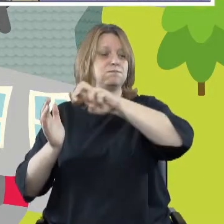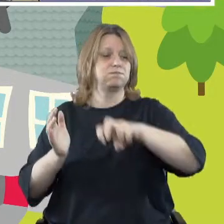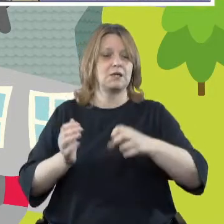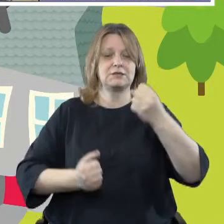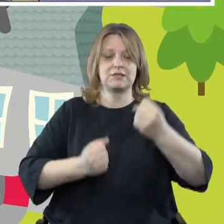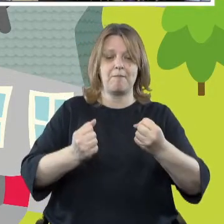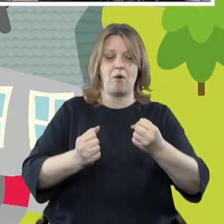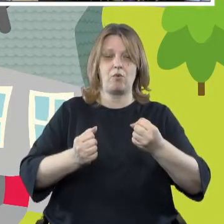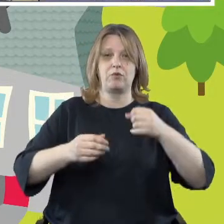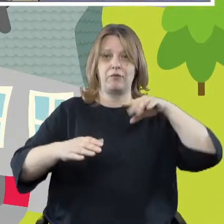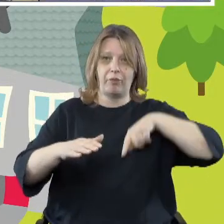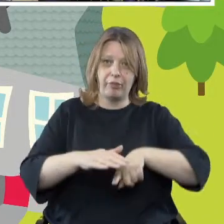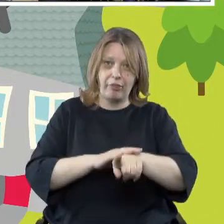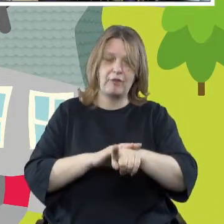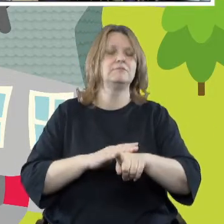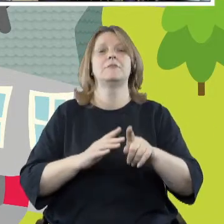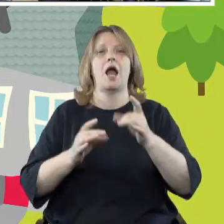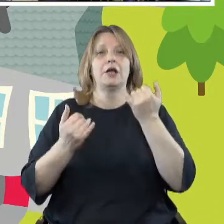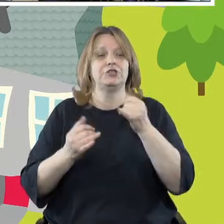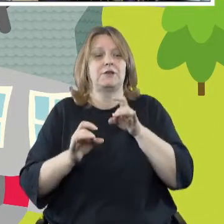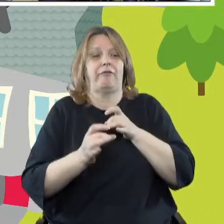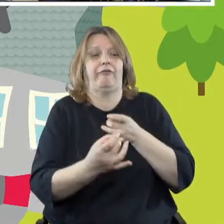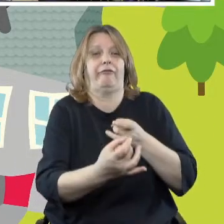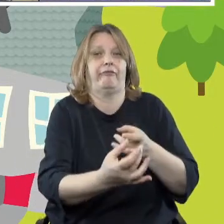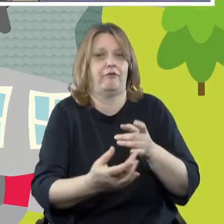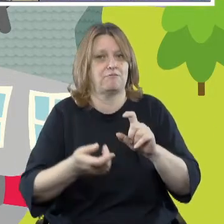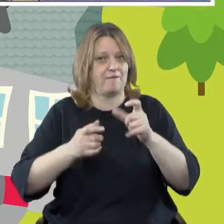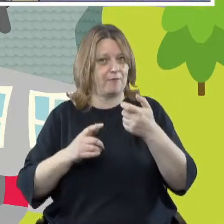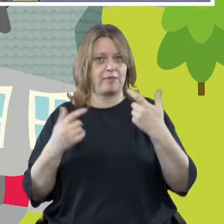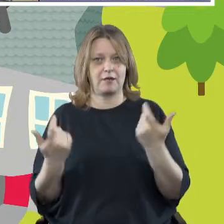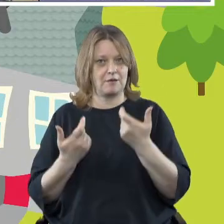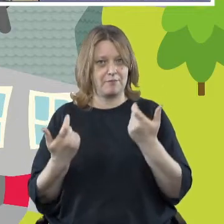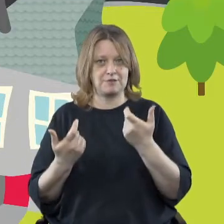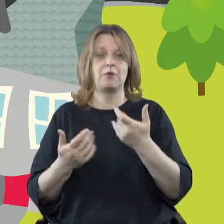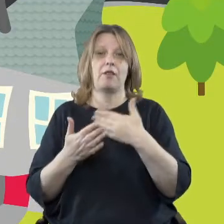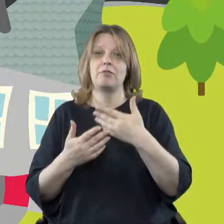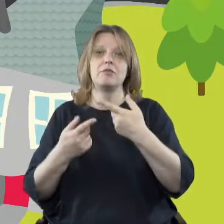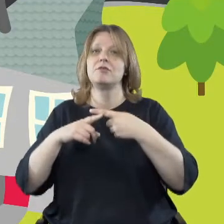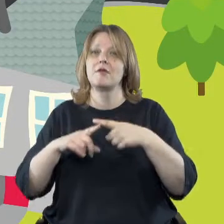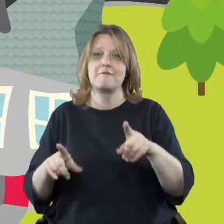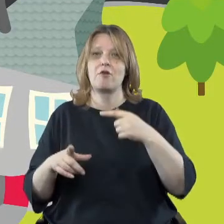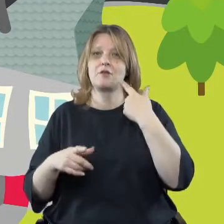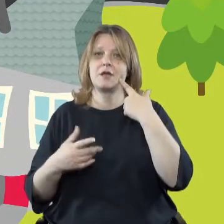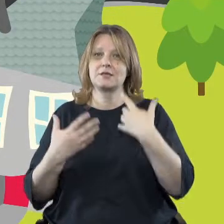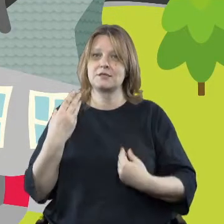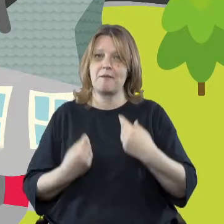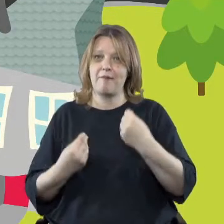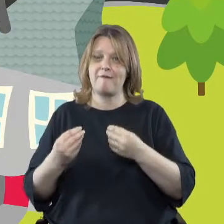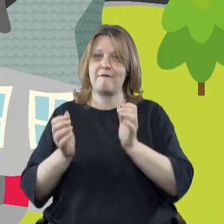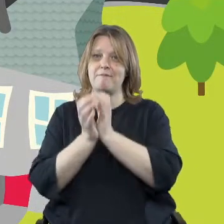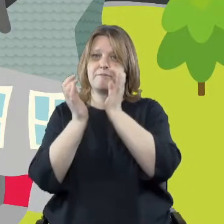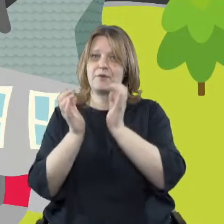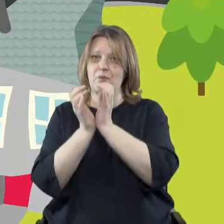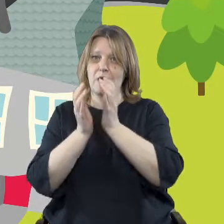za nią dziecko poleci, więc nie gramy w piłkę na ulicy. I tutaj widzicie, jak zwierzątka sobie